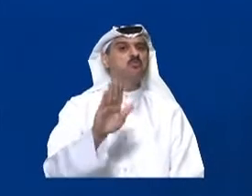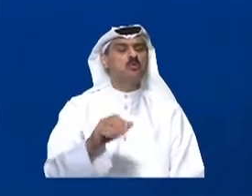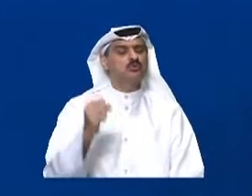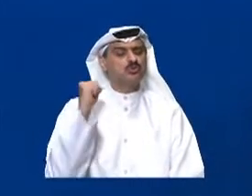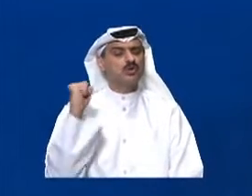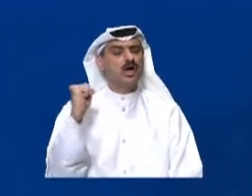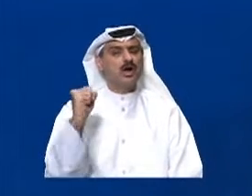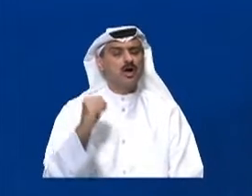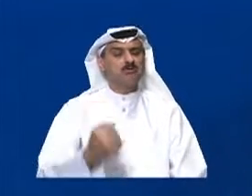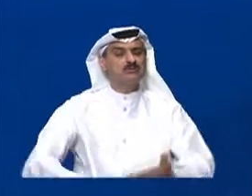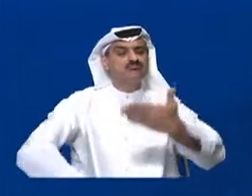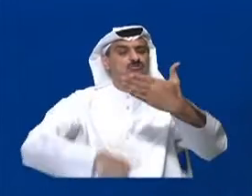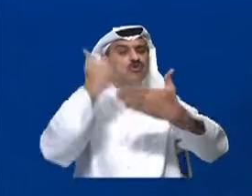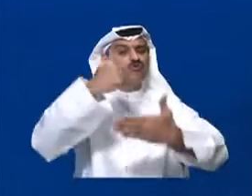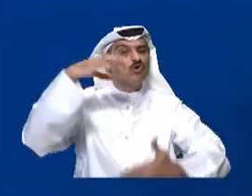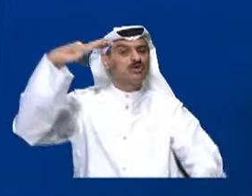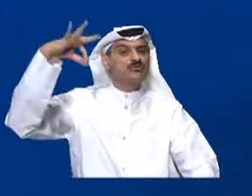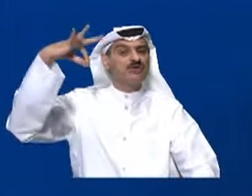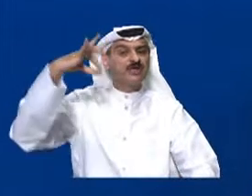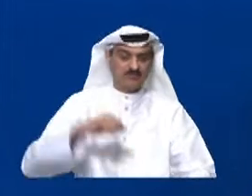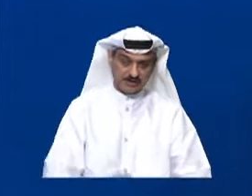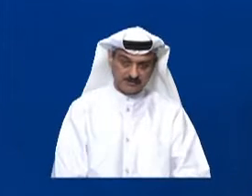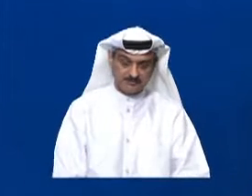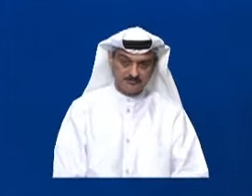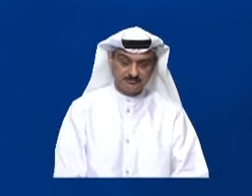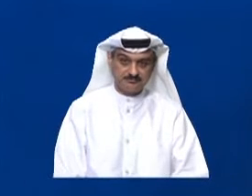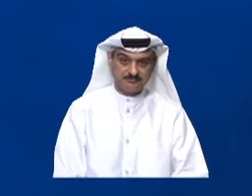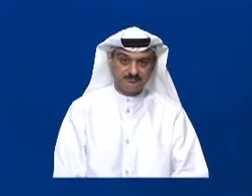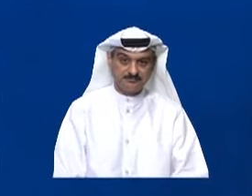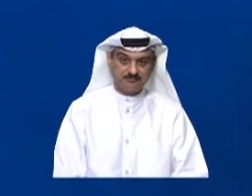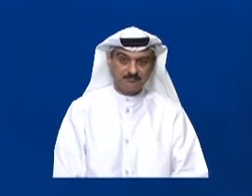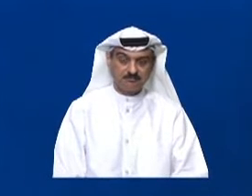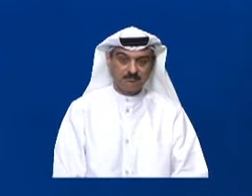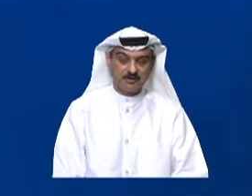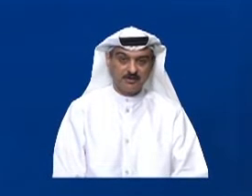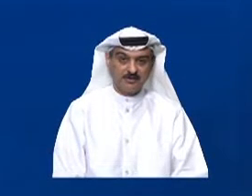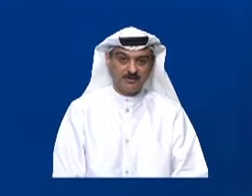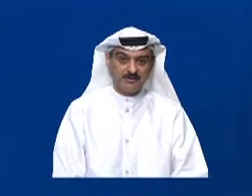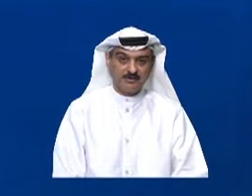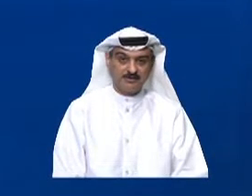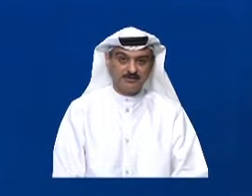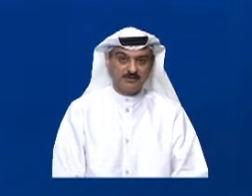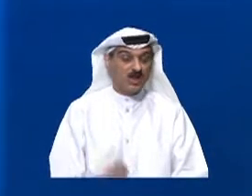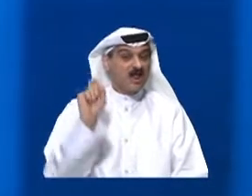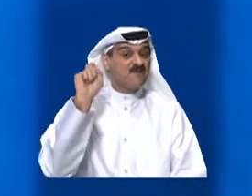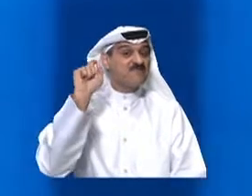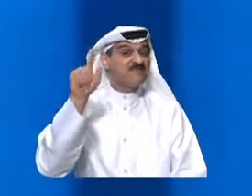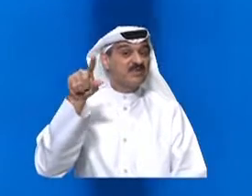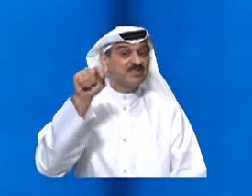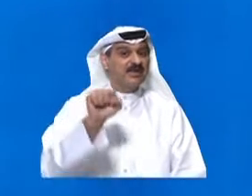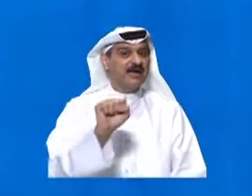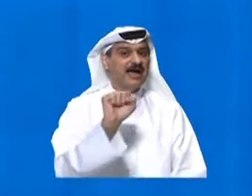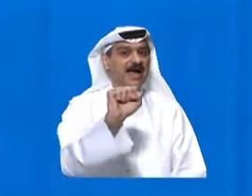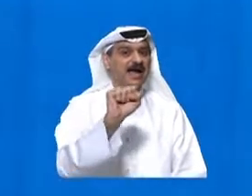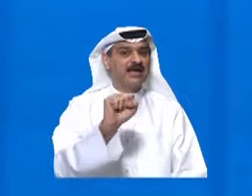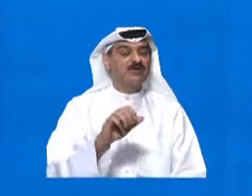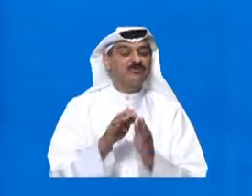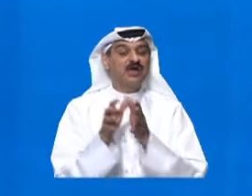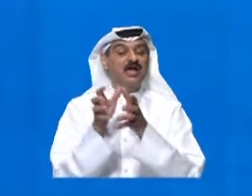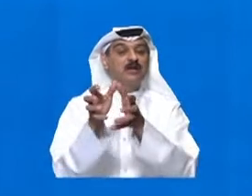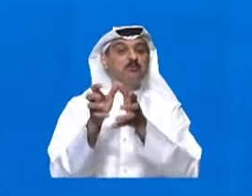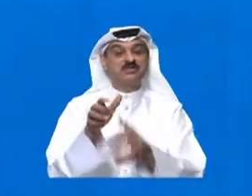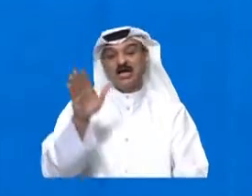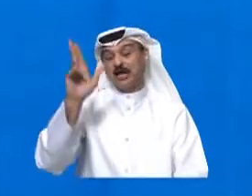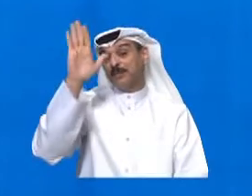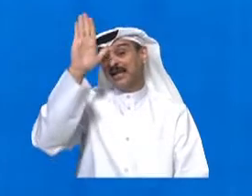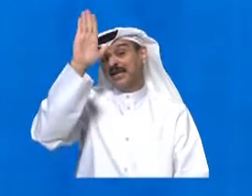وتوج بذهبية البادل وعن جدارة واستحقاق. أما الميدالية الفضية فذهبت للمنتخب الإماراتي،